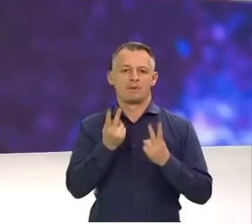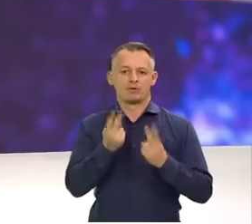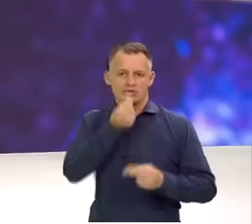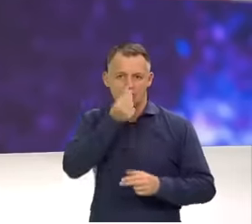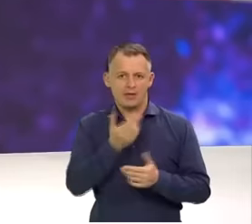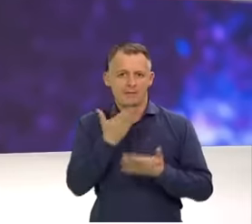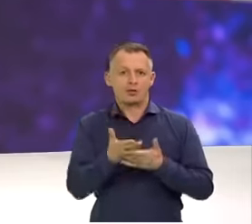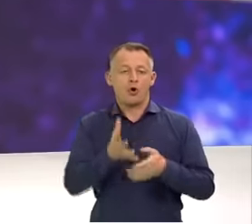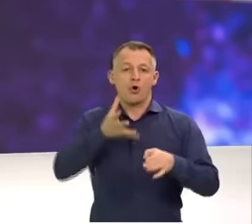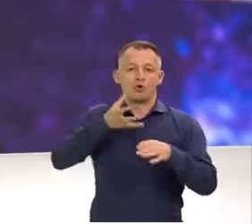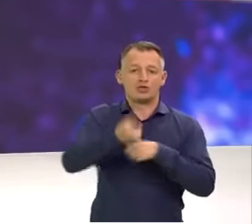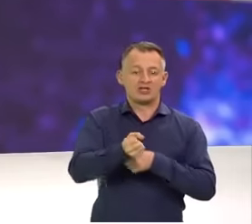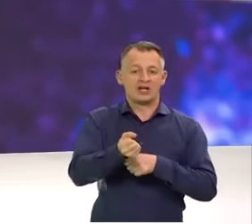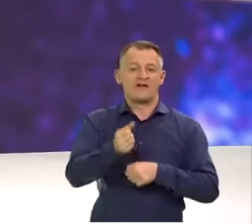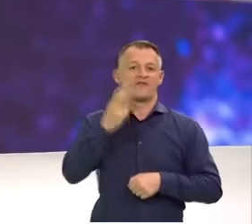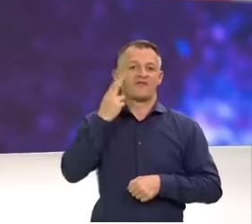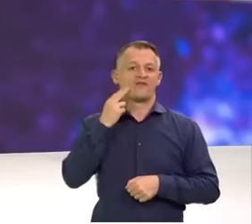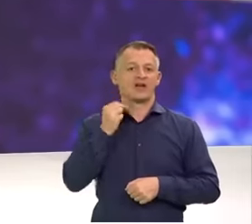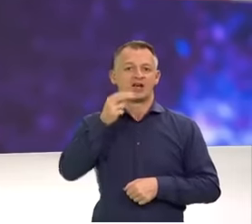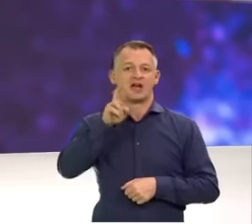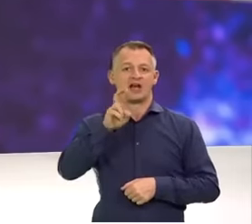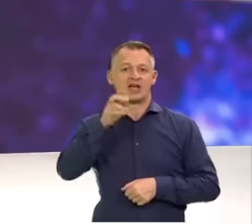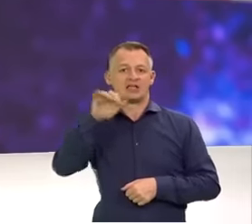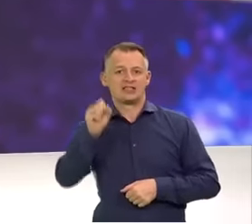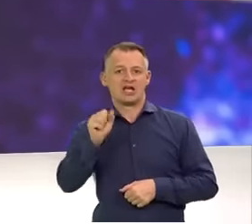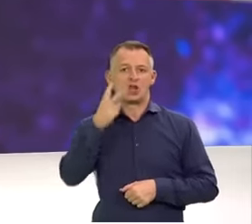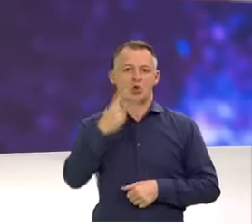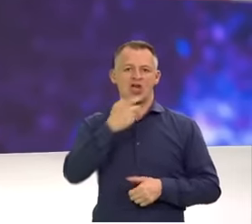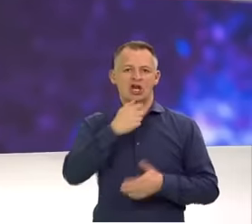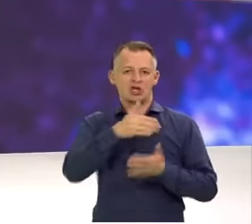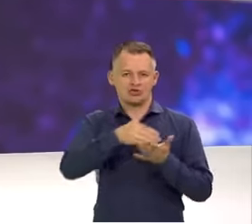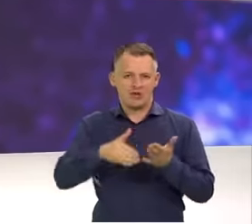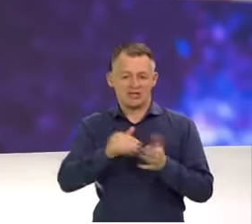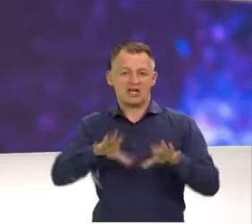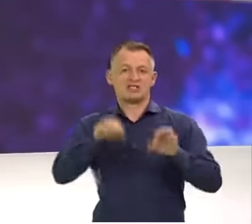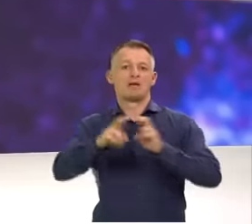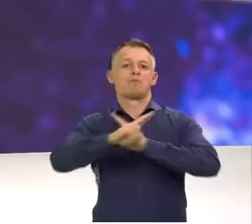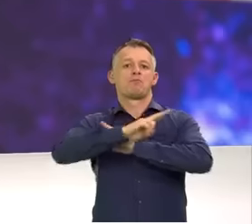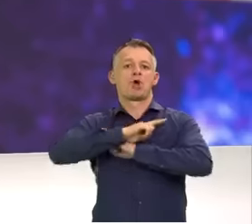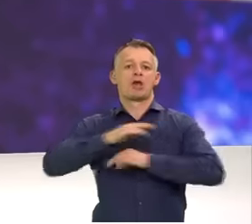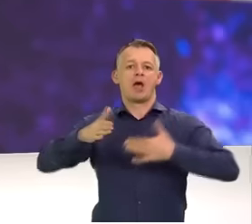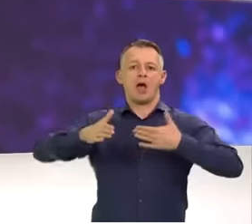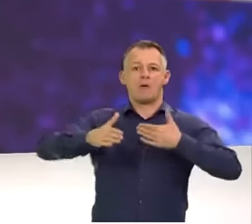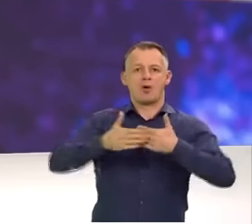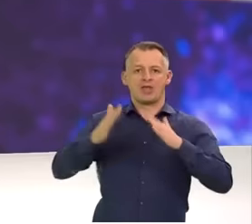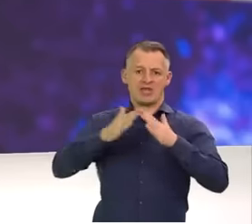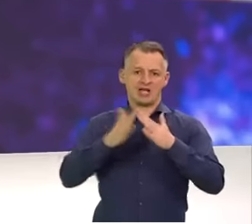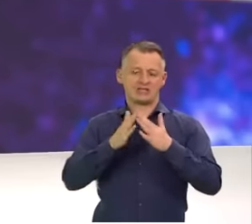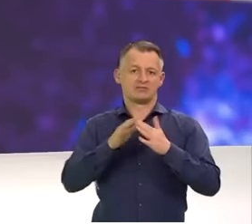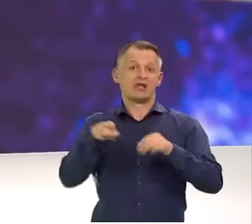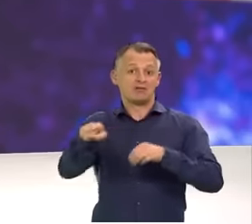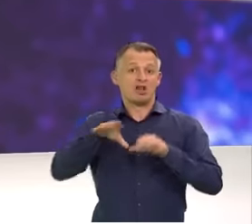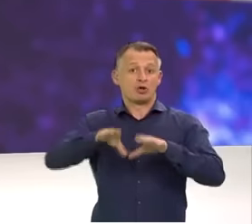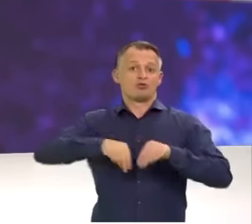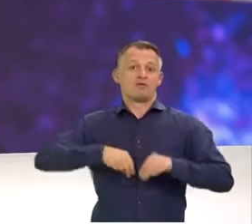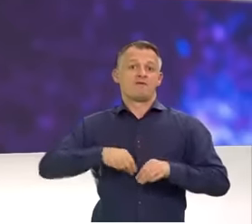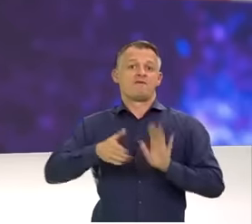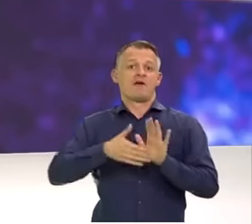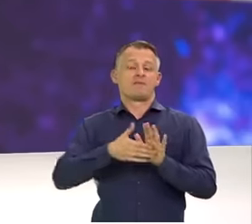Principalul suspect în cazul uciderii Raisei, copila de doar 2 ani și jumătate, găsită fără viață în apropiere de casă, și-a recunoscut faptele în